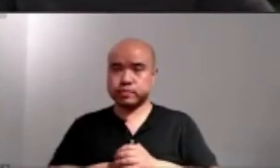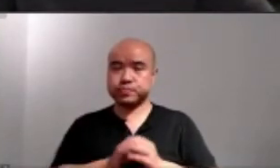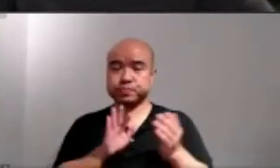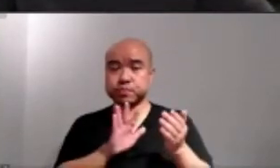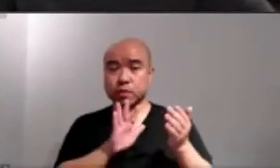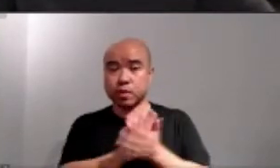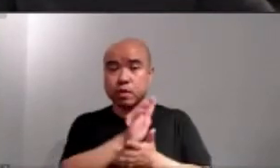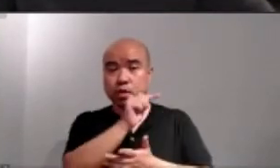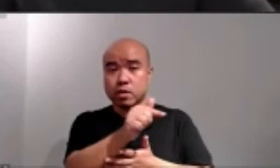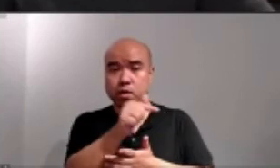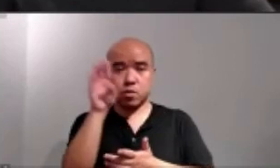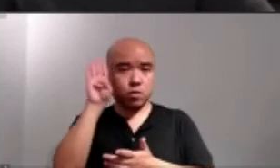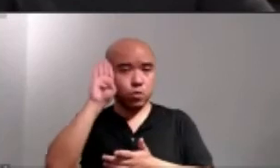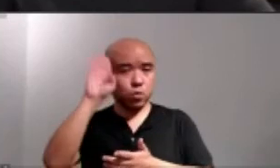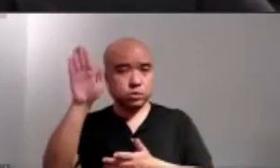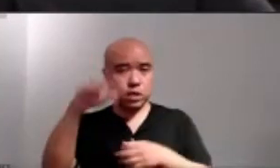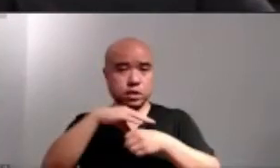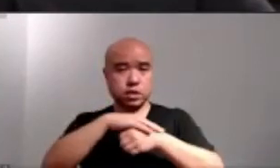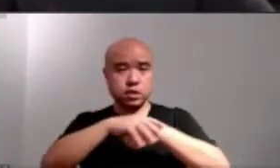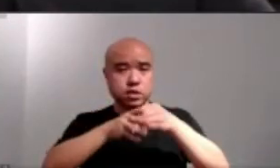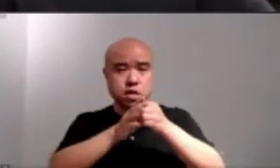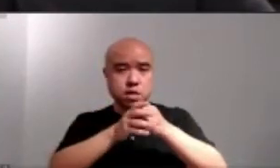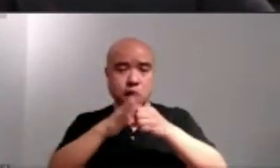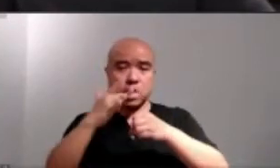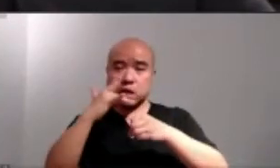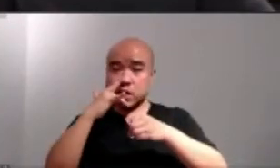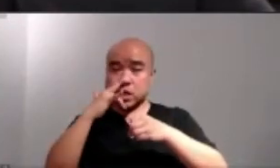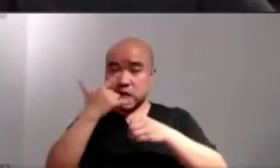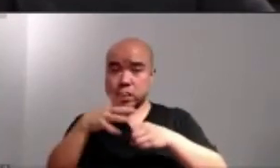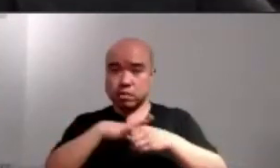後覺得個世界 under 呢個 new normal 會係點樣